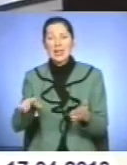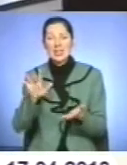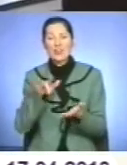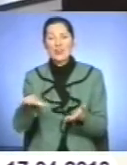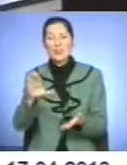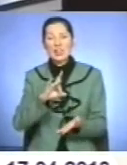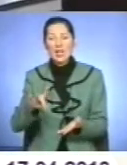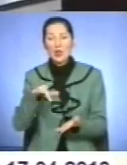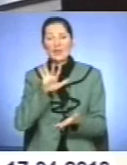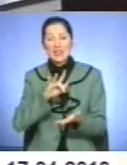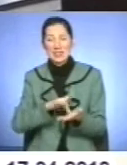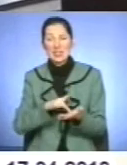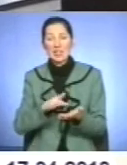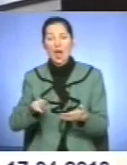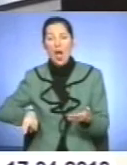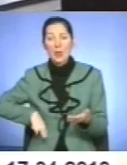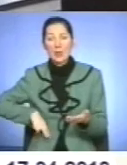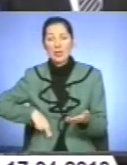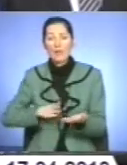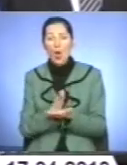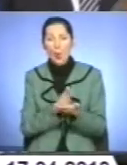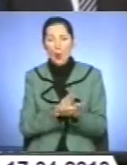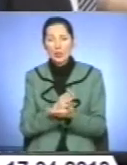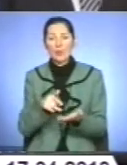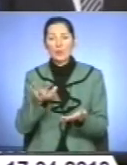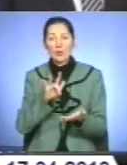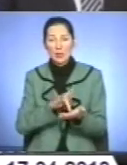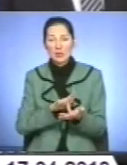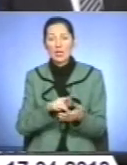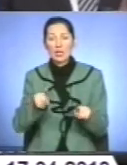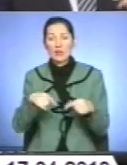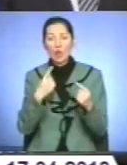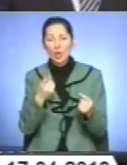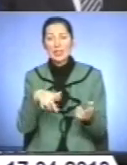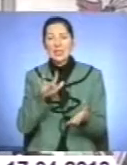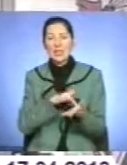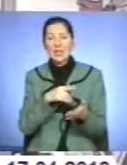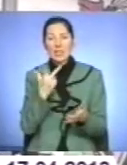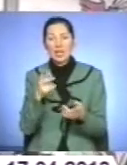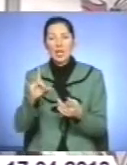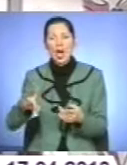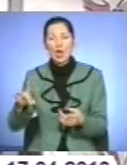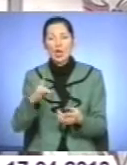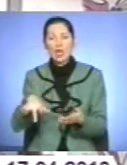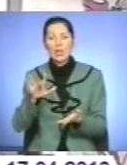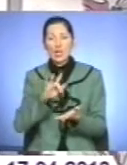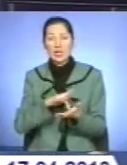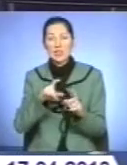до вінницьких. У місті над Бугом створено такий один центральний та 3 регіональних центри.